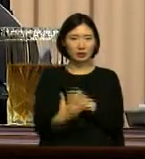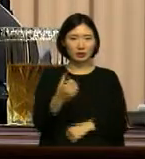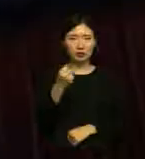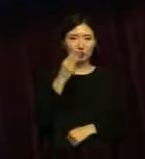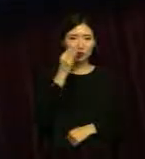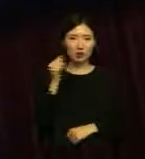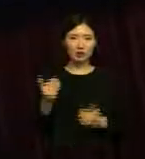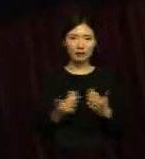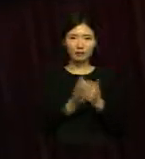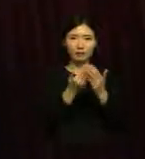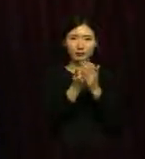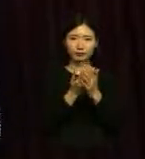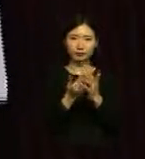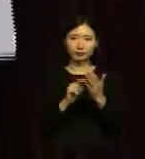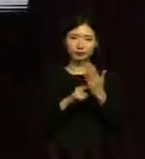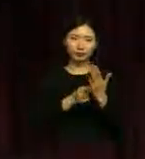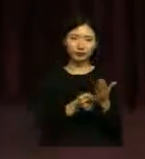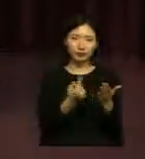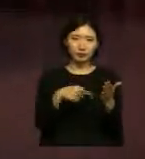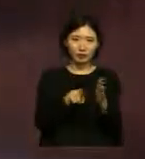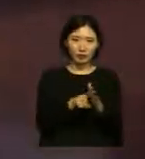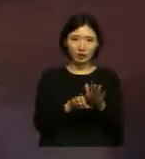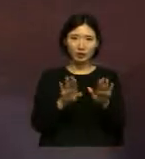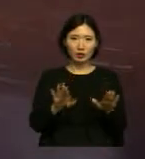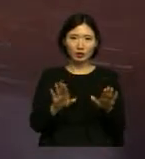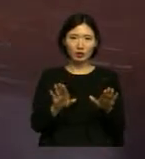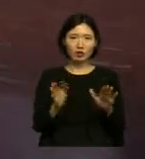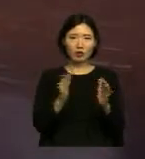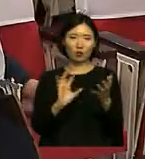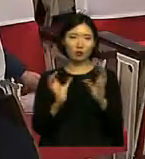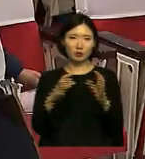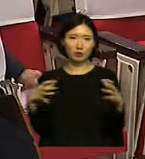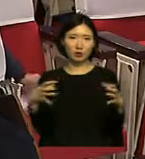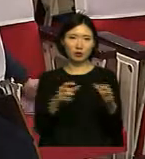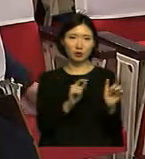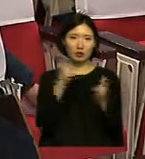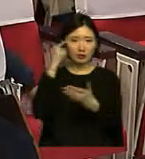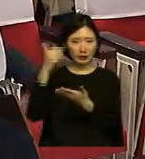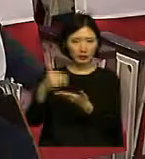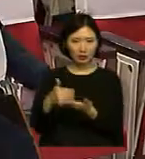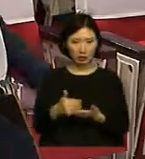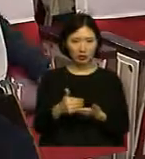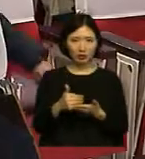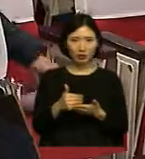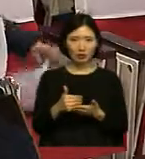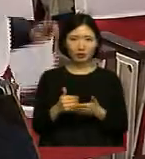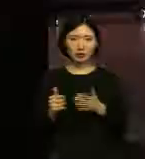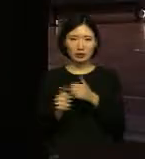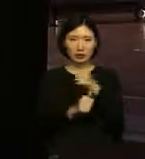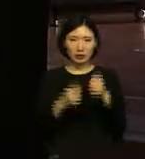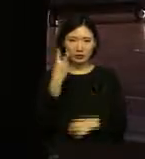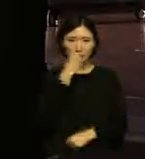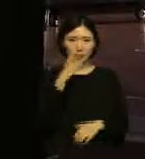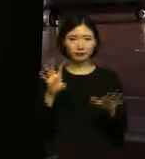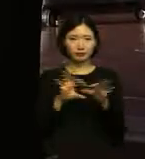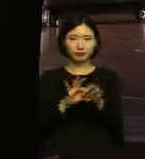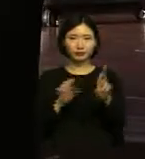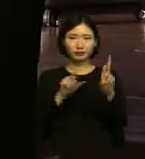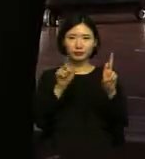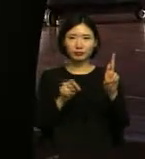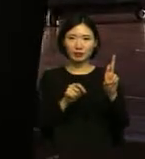원활한 개발사업 추진을 위해 구리시는 이번 공청회에서 모아진 다양한 의견과 위원회 심의 등을 거쳐 12월